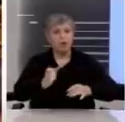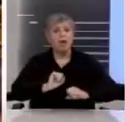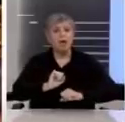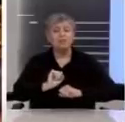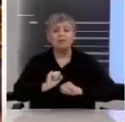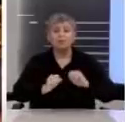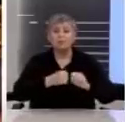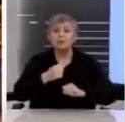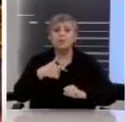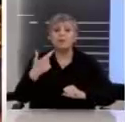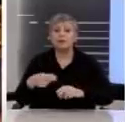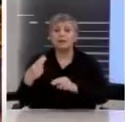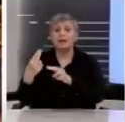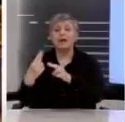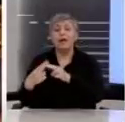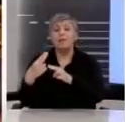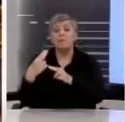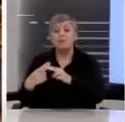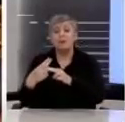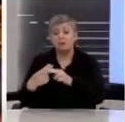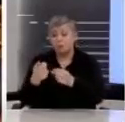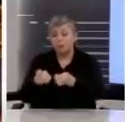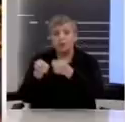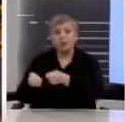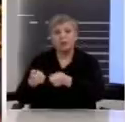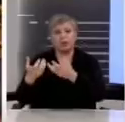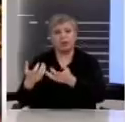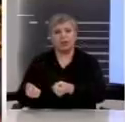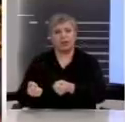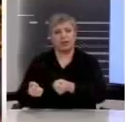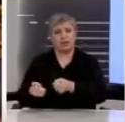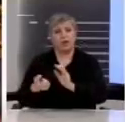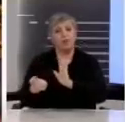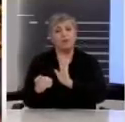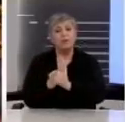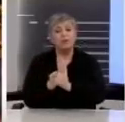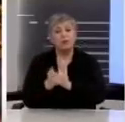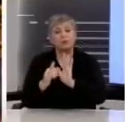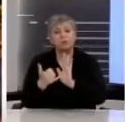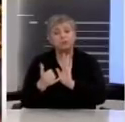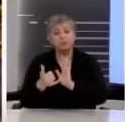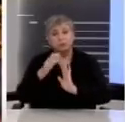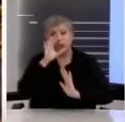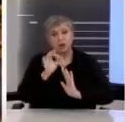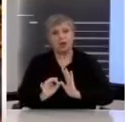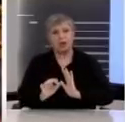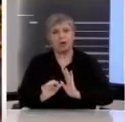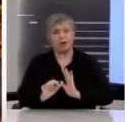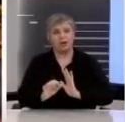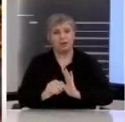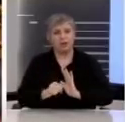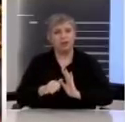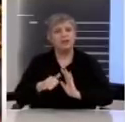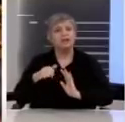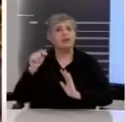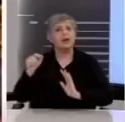διαπραγματευθεί με τον επίσημο, εξουσιοδοτημένο και με αυθεντική, με πιστοποιητικό αυθεντικότητας εξουσιοδοτημένο